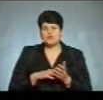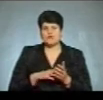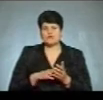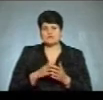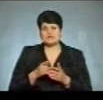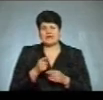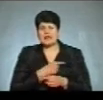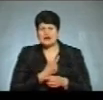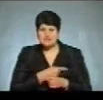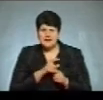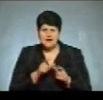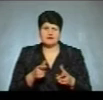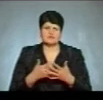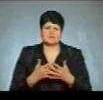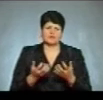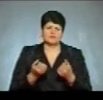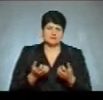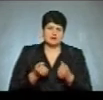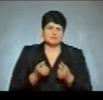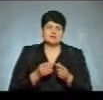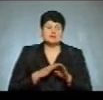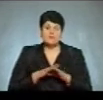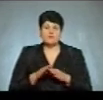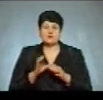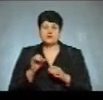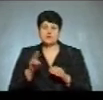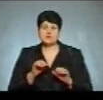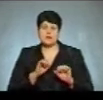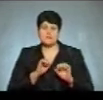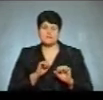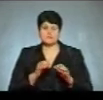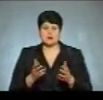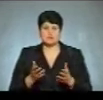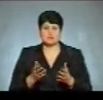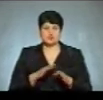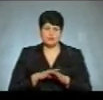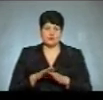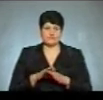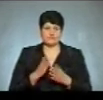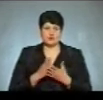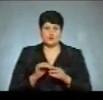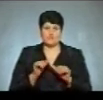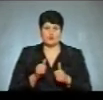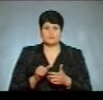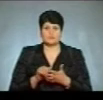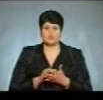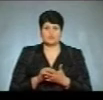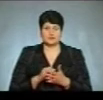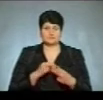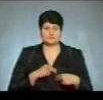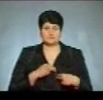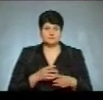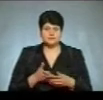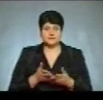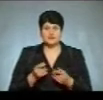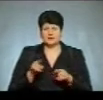лікарняні. Тобто це повний соціальний захист, якщо оформлені офіційно трудові відносини. Друге питання, де багато